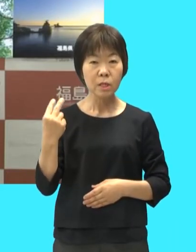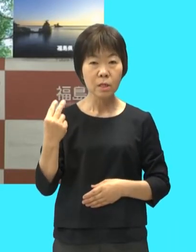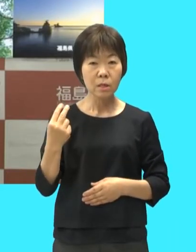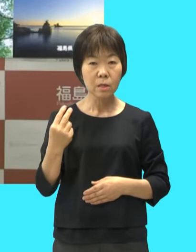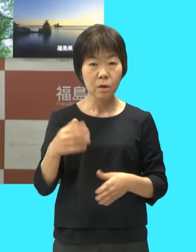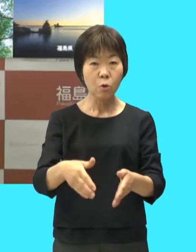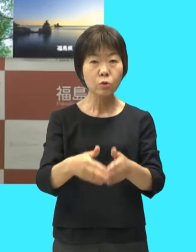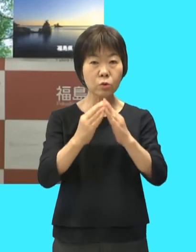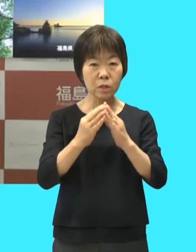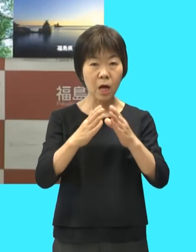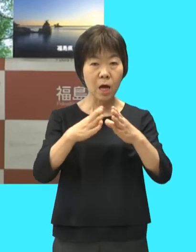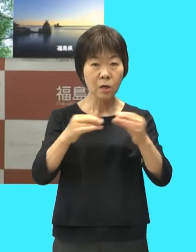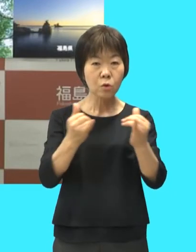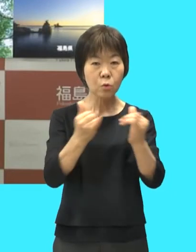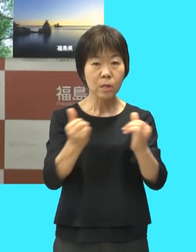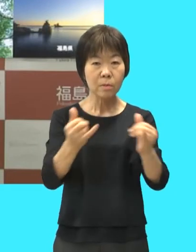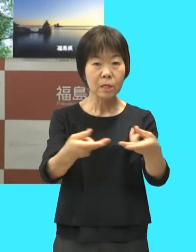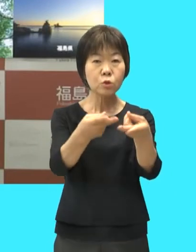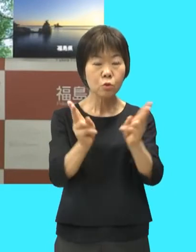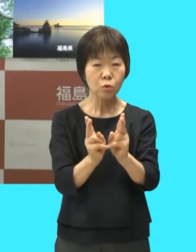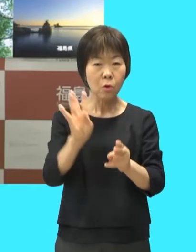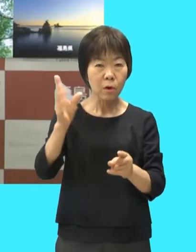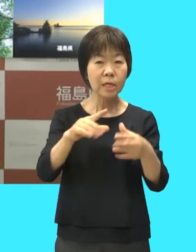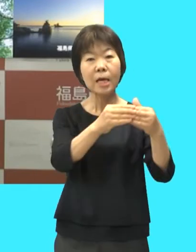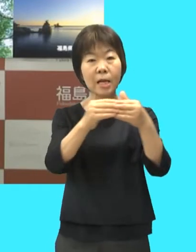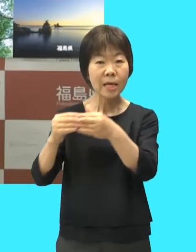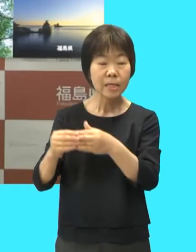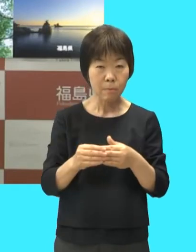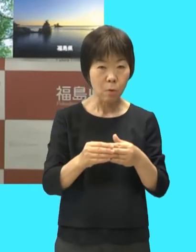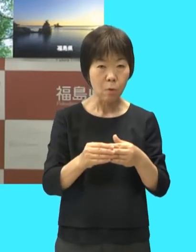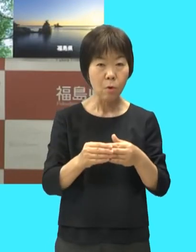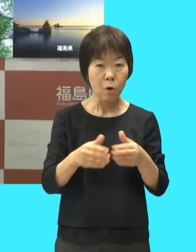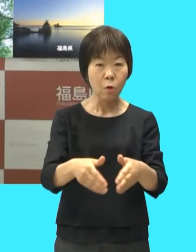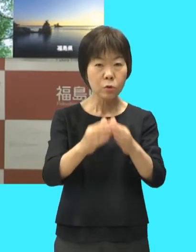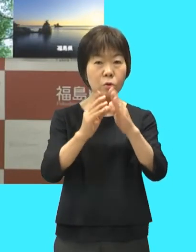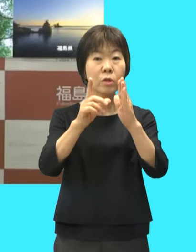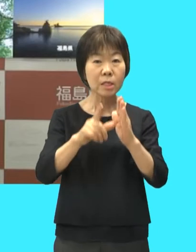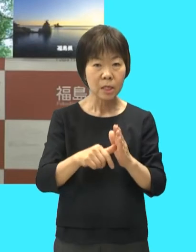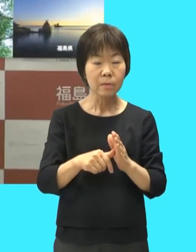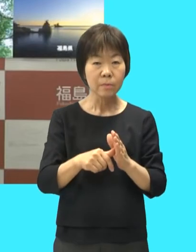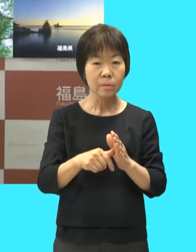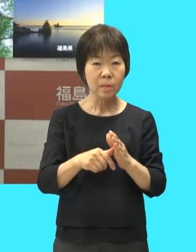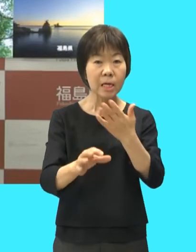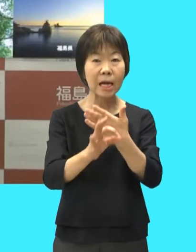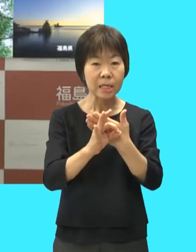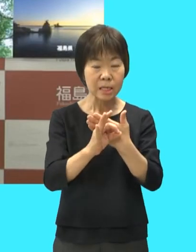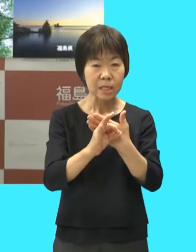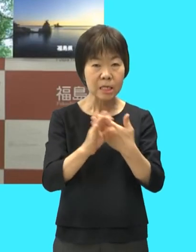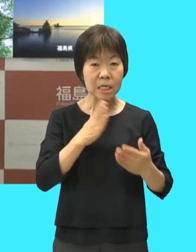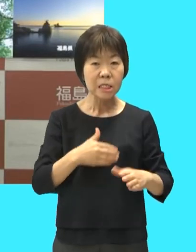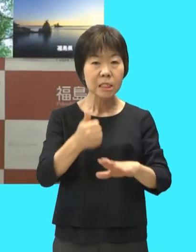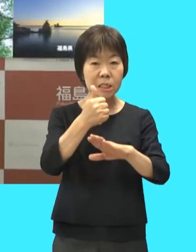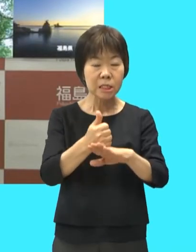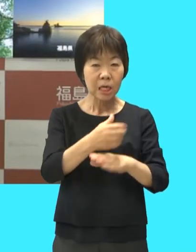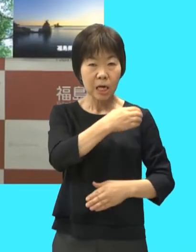足した国民民主党の県連でもですね、その発足にあたって仮に内堀知事が立候補を表